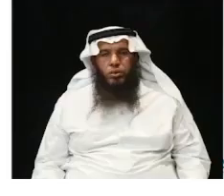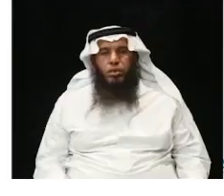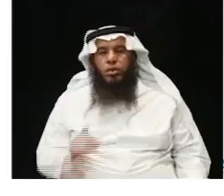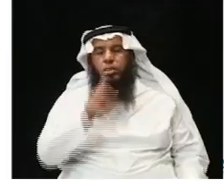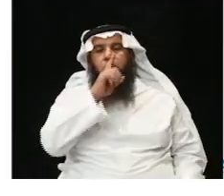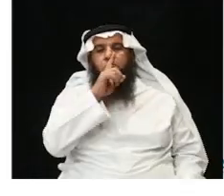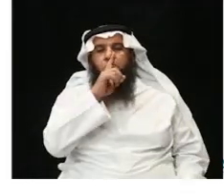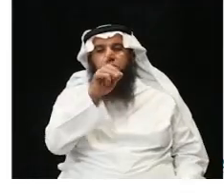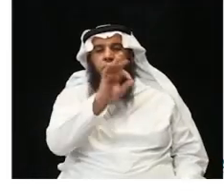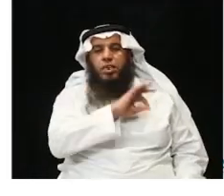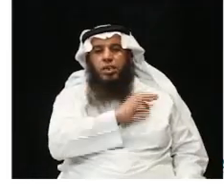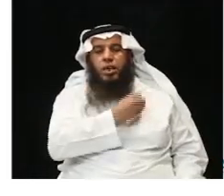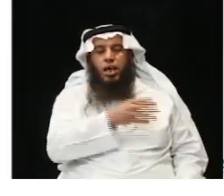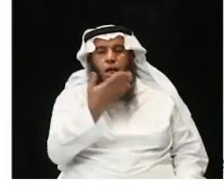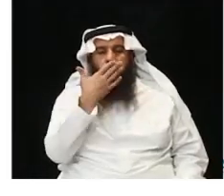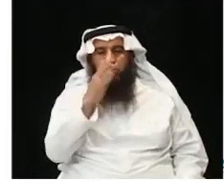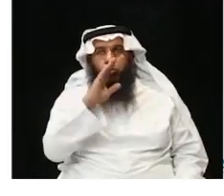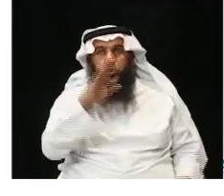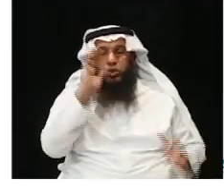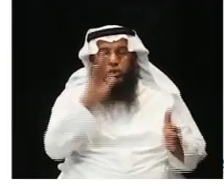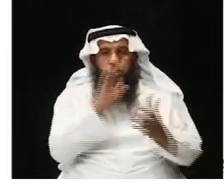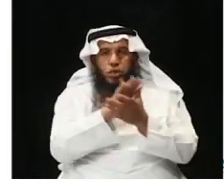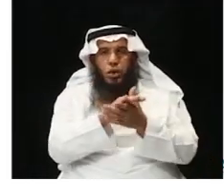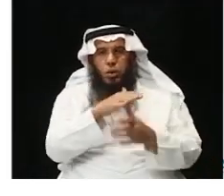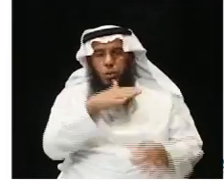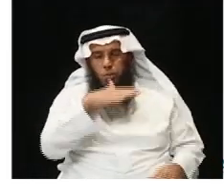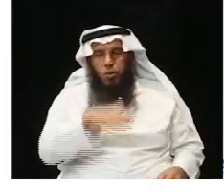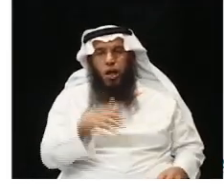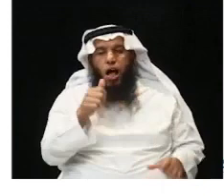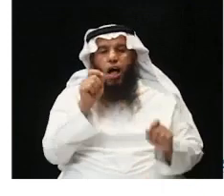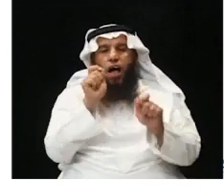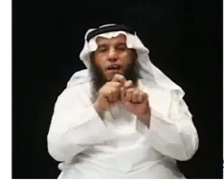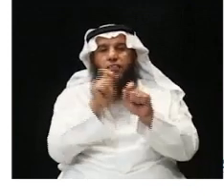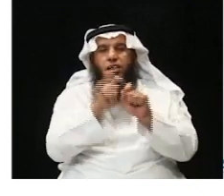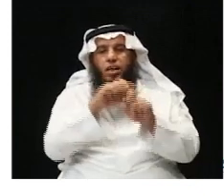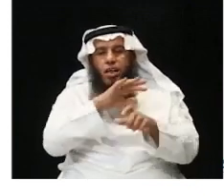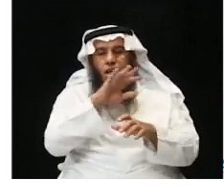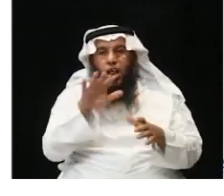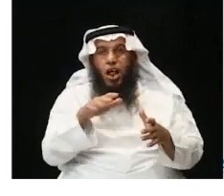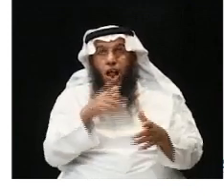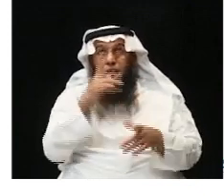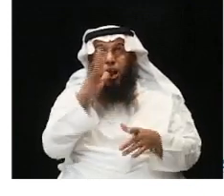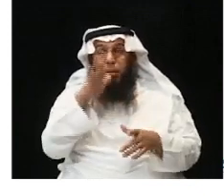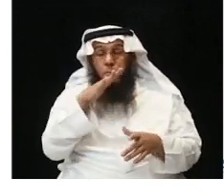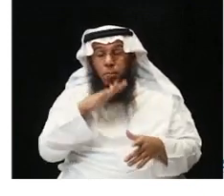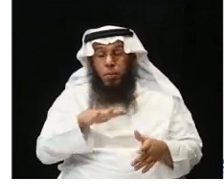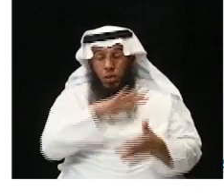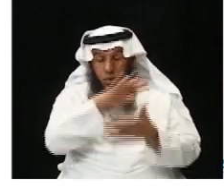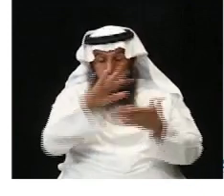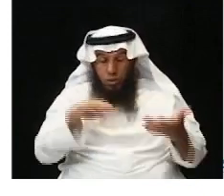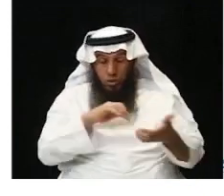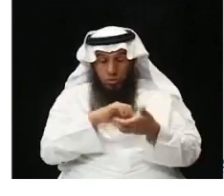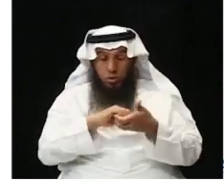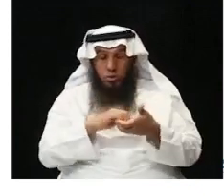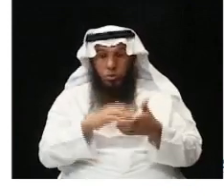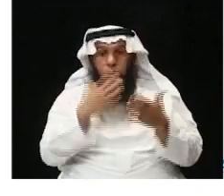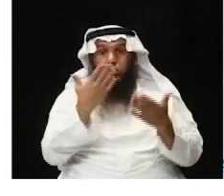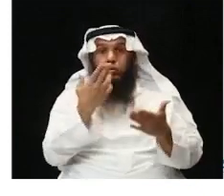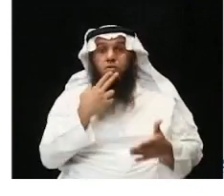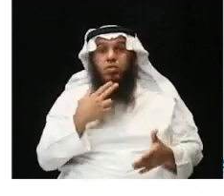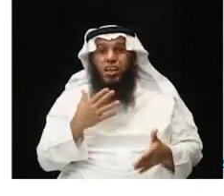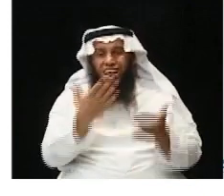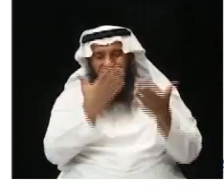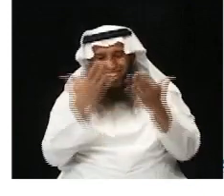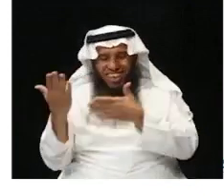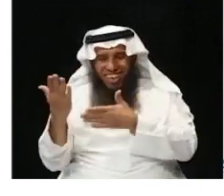بسم الله الرحمن الرحيم، الحمد لله والصلاة والسلام على أشرف الأنبياء والمرسلين نبينا محمد وعلى آله وصحبه أجمعين.